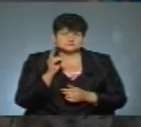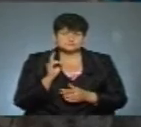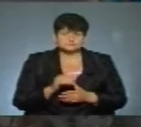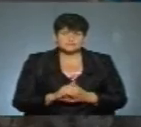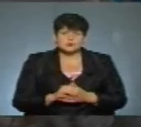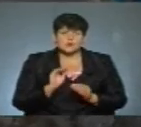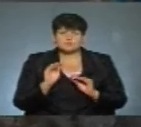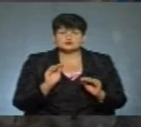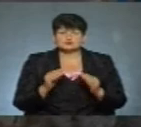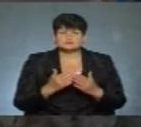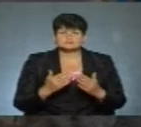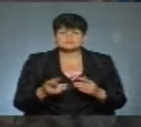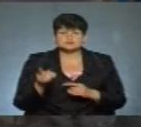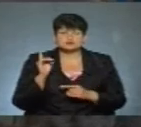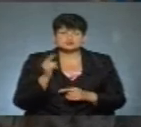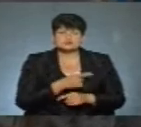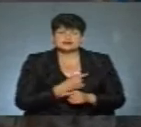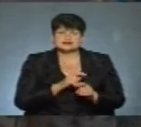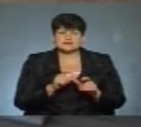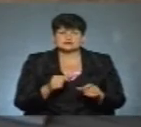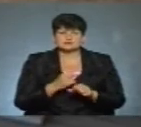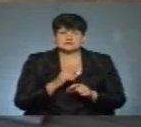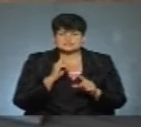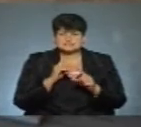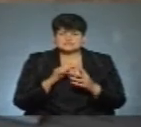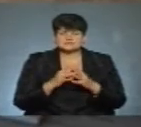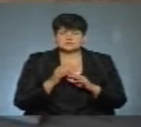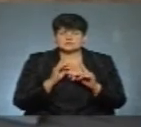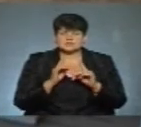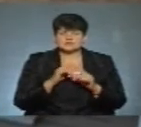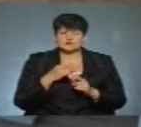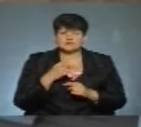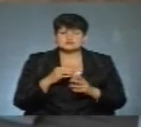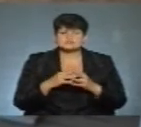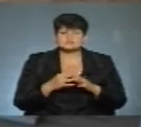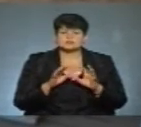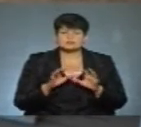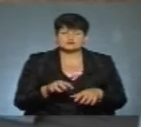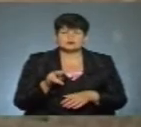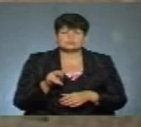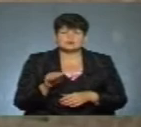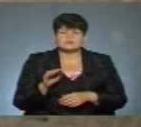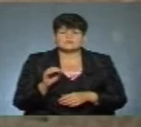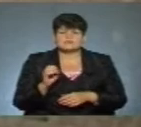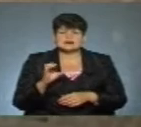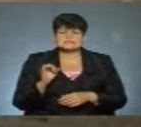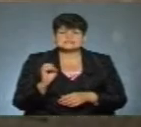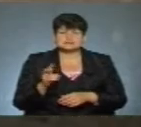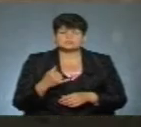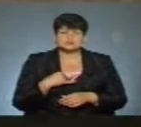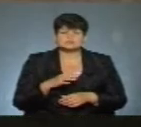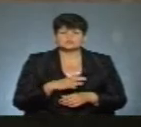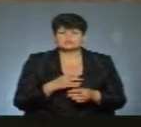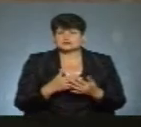Облаштувати музей в приміщенні колишньої лікарні вирішили на сесії селищної ради, розповідає селищний голова Любомир Фесик. У нас було декілька